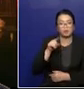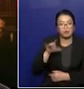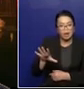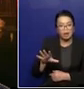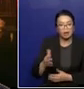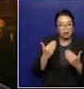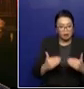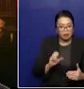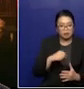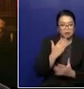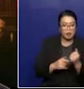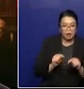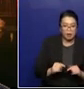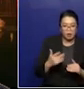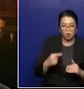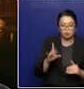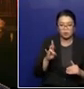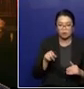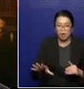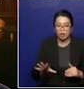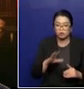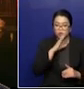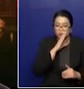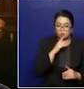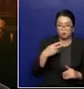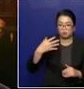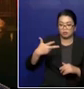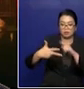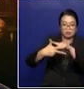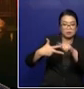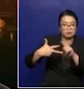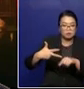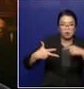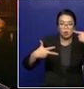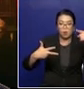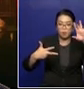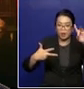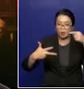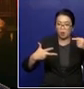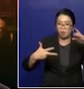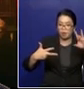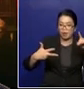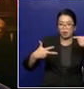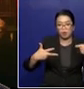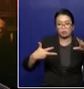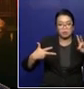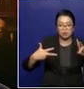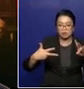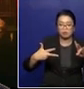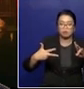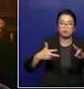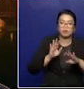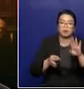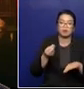พัฒน์ออกมาบอกลบ 7.5 ถ้า3คนบอกว่าลบ 8 ลบ 8.5 ลบ 7.7 ก็แปลว่